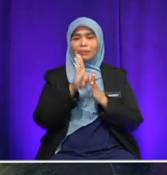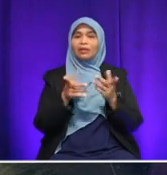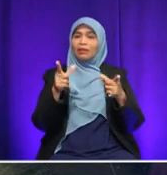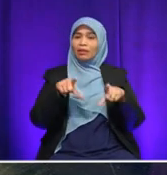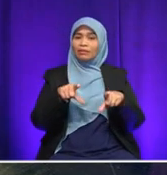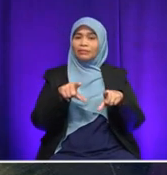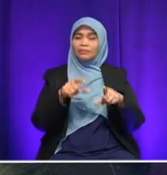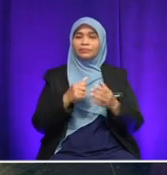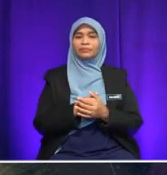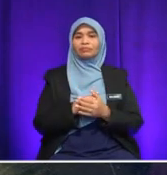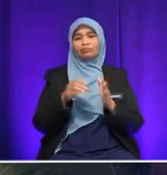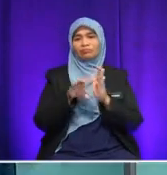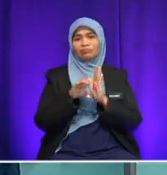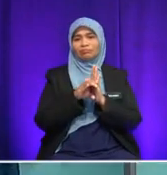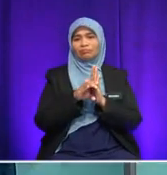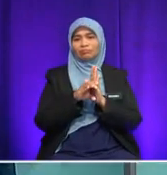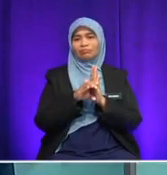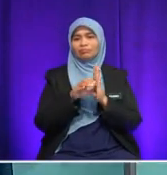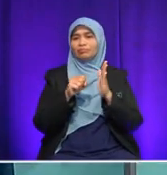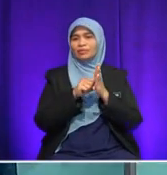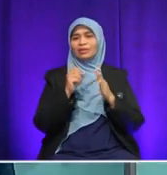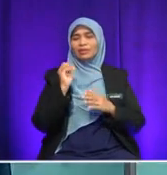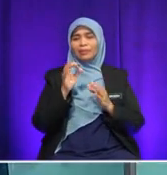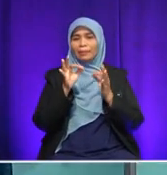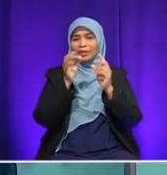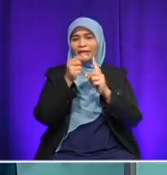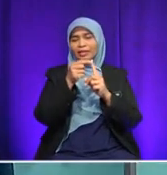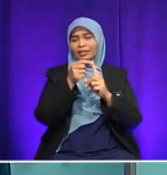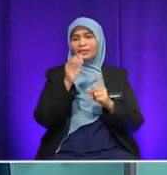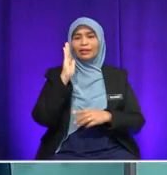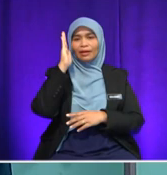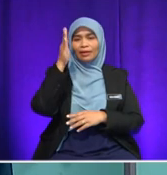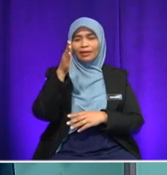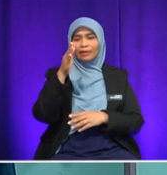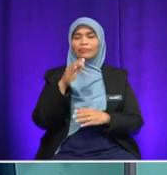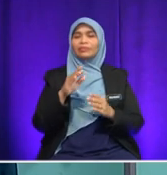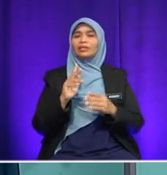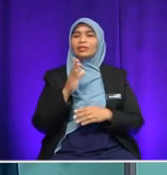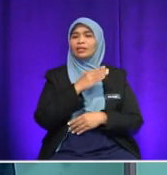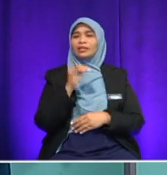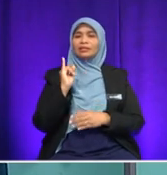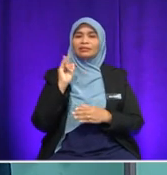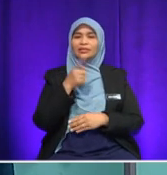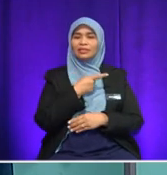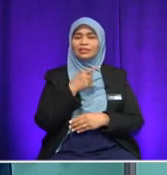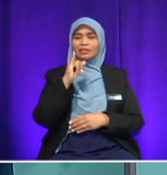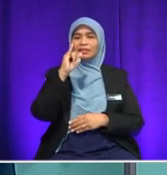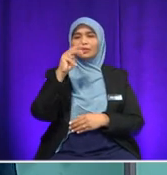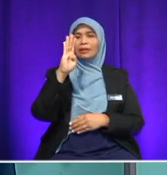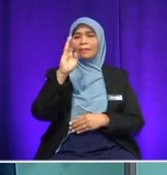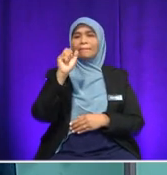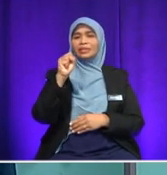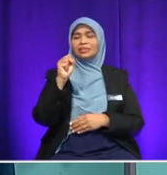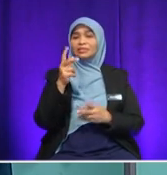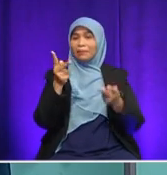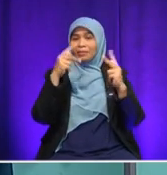dengan perkataan akan. Akan. Dan imbas kembali ialah kita mengenang kembali peristiwa yang telah